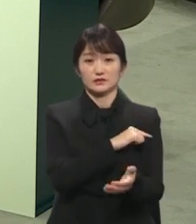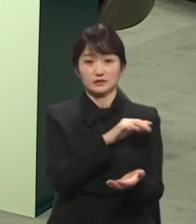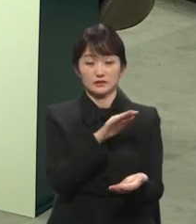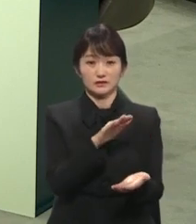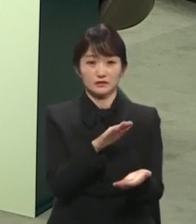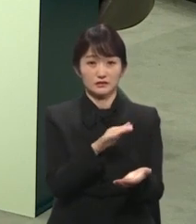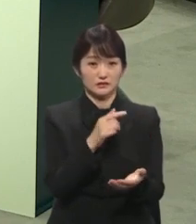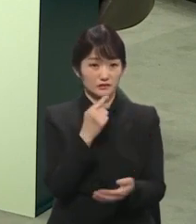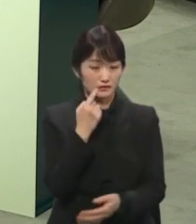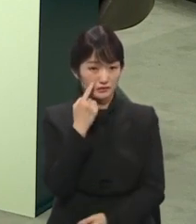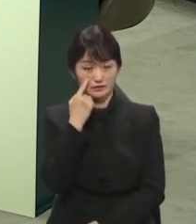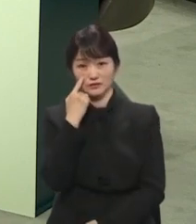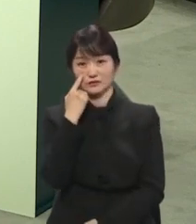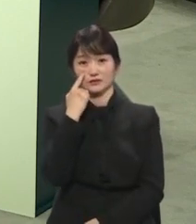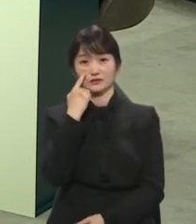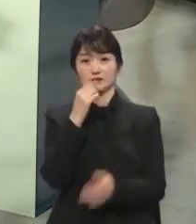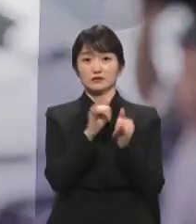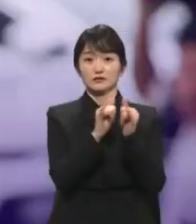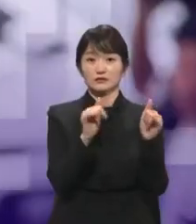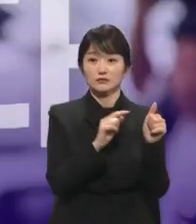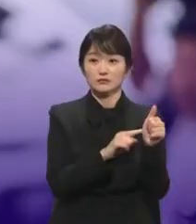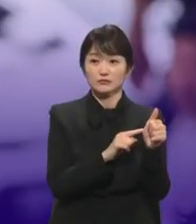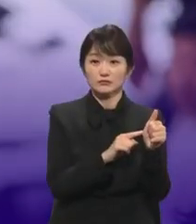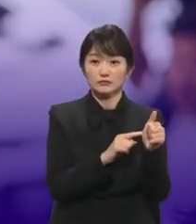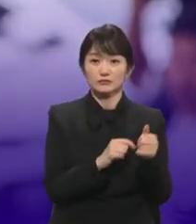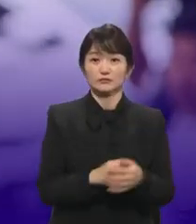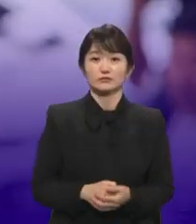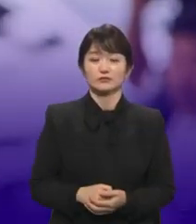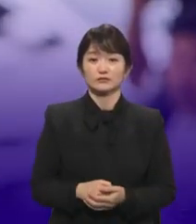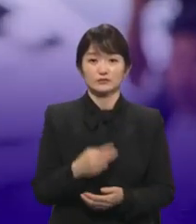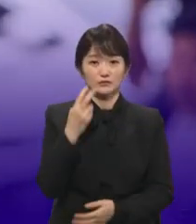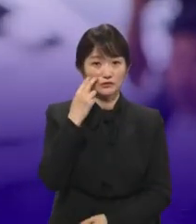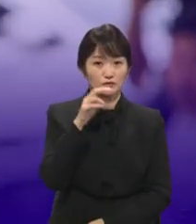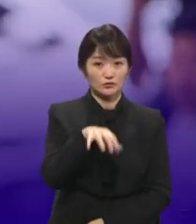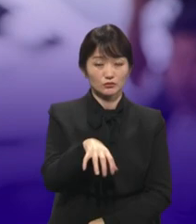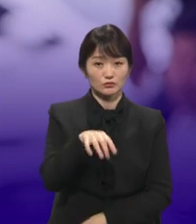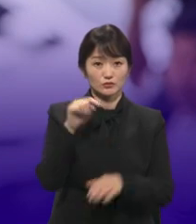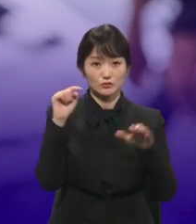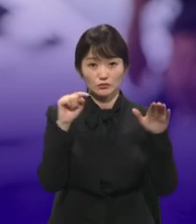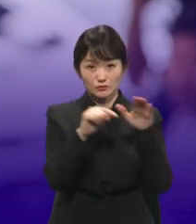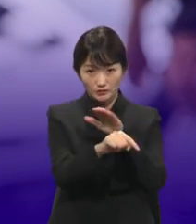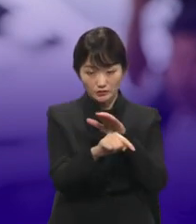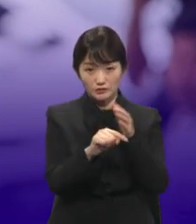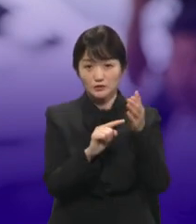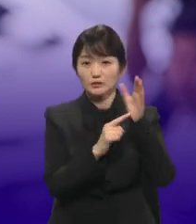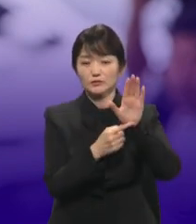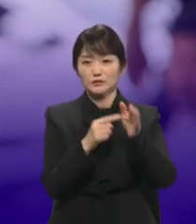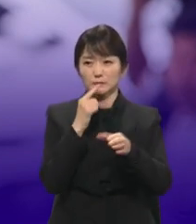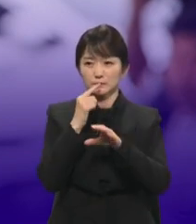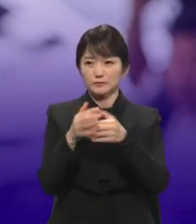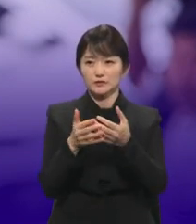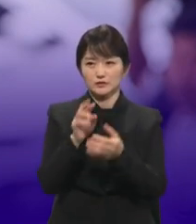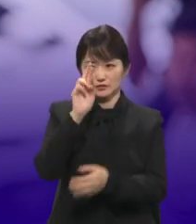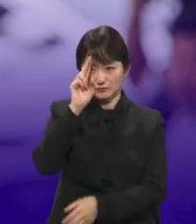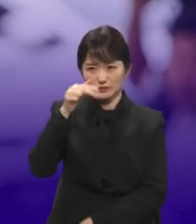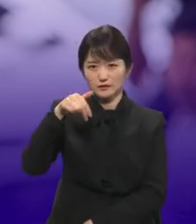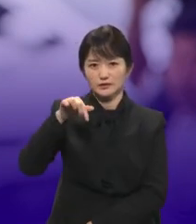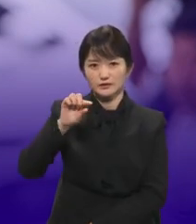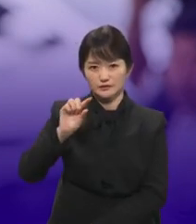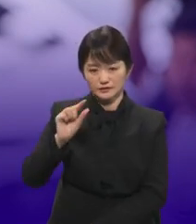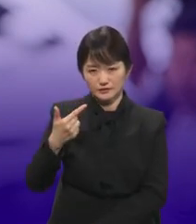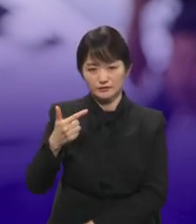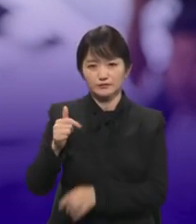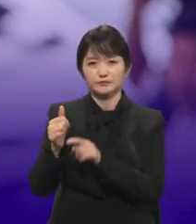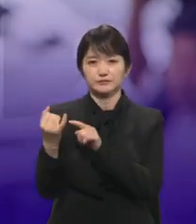인물은 2분인 거 같아요 자 송사로 간다고 발표한 민주당 박지현 전 공동비용 위원장입니다